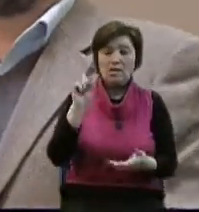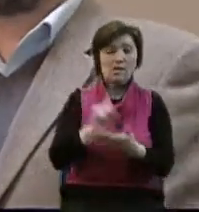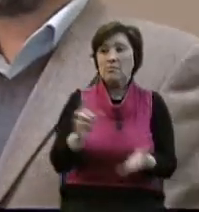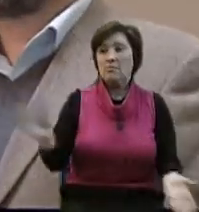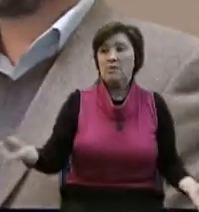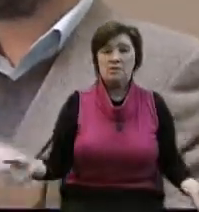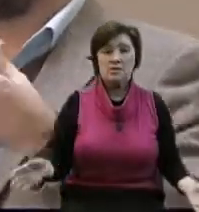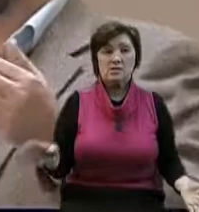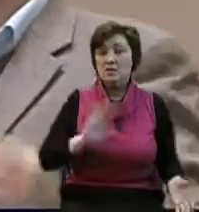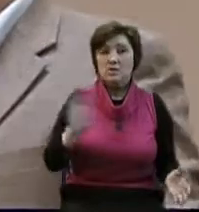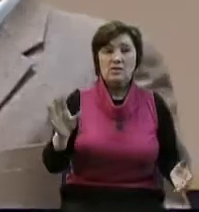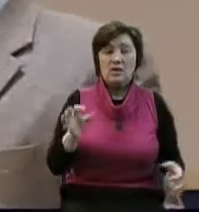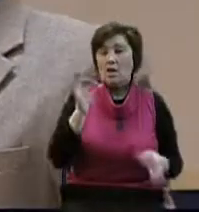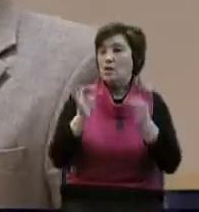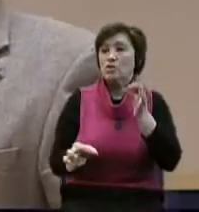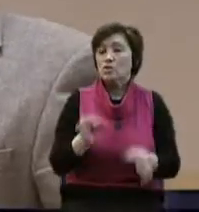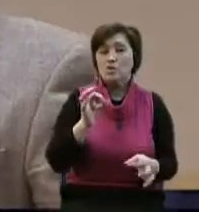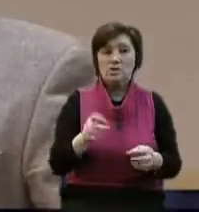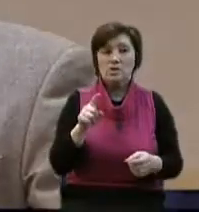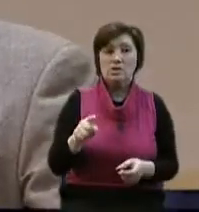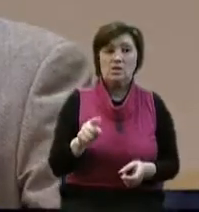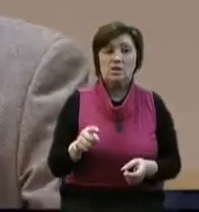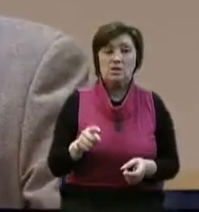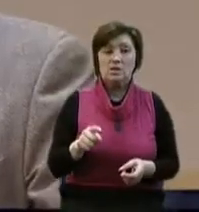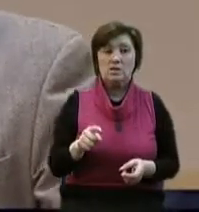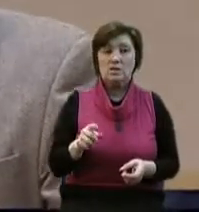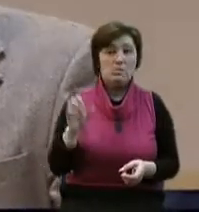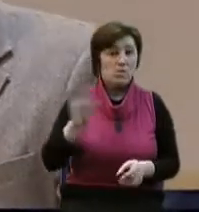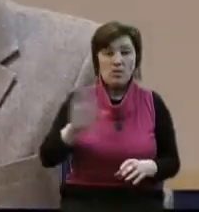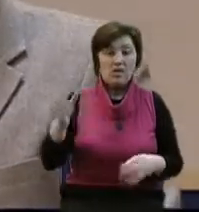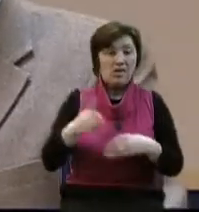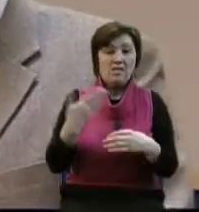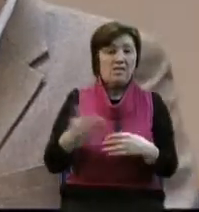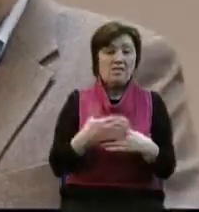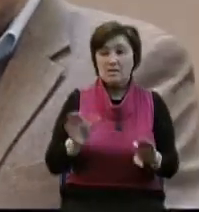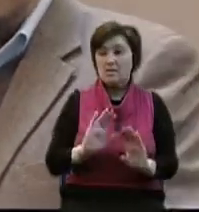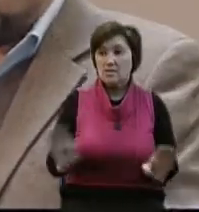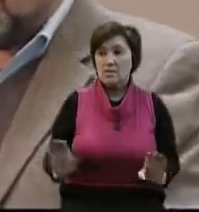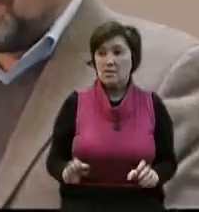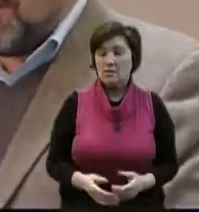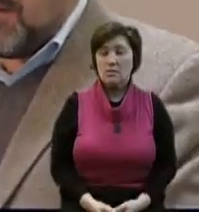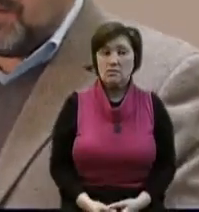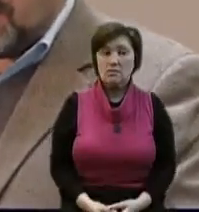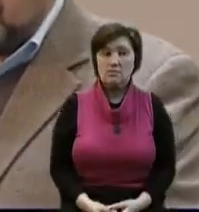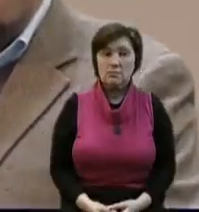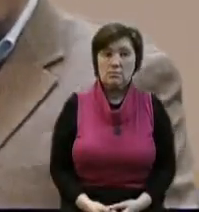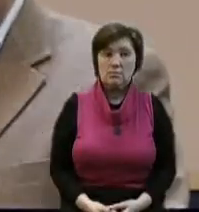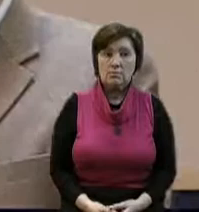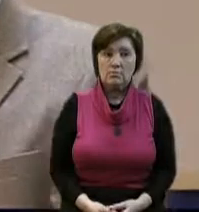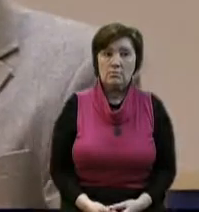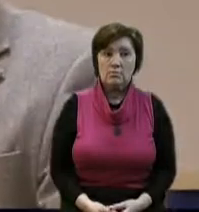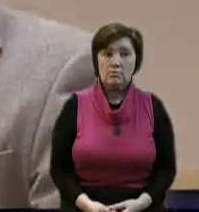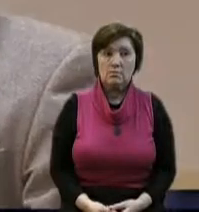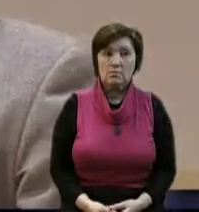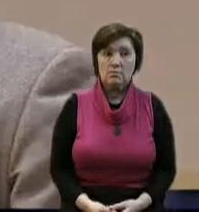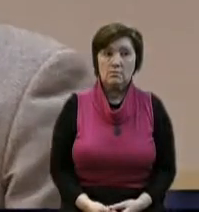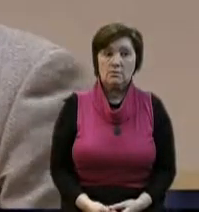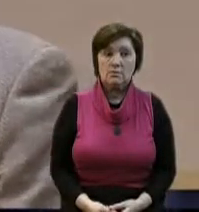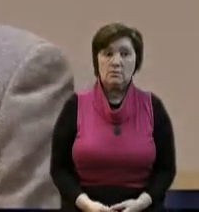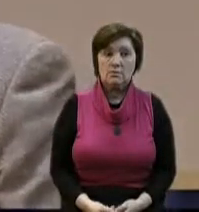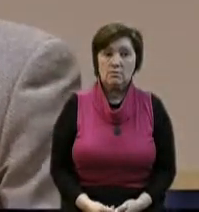Бог не осудил их, или Бог не наказал их. То есть первый принцип, который